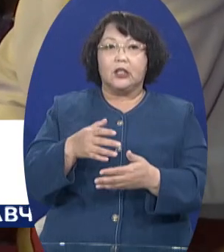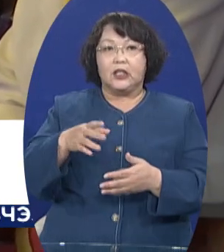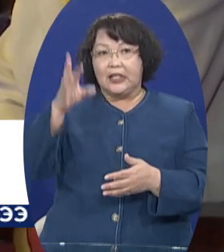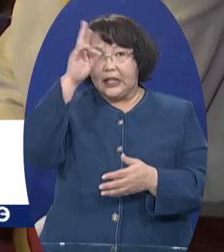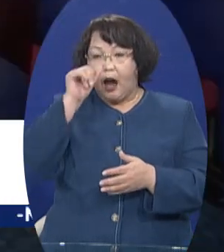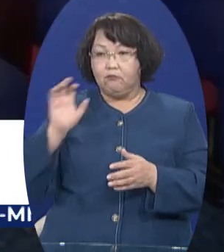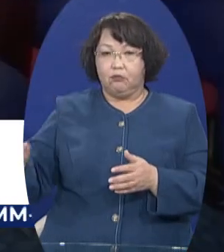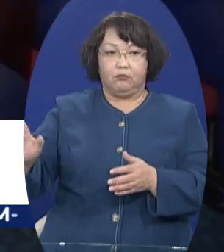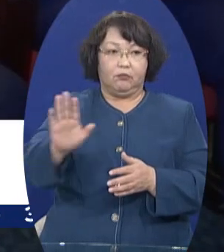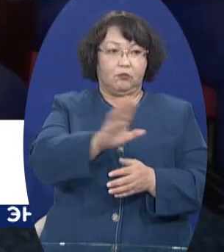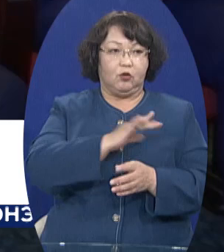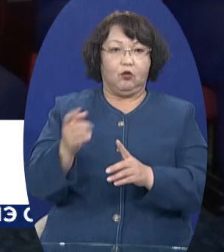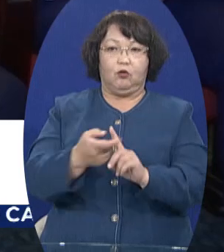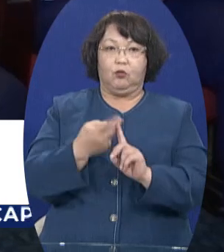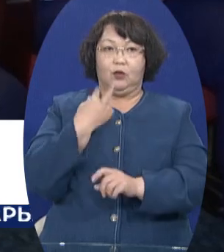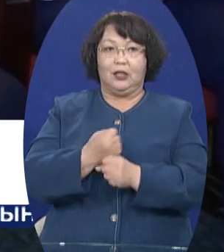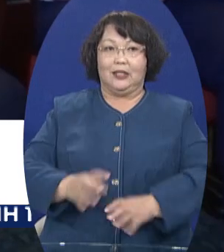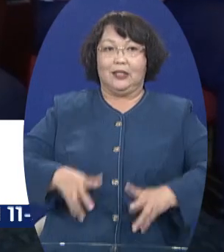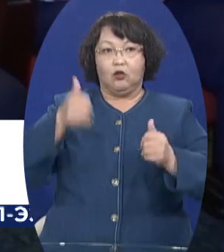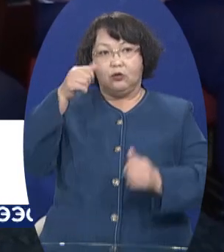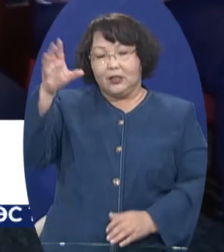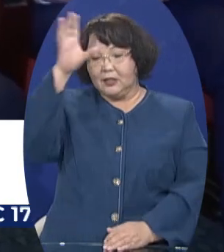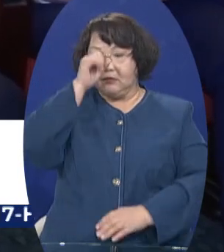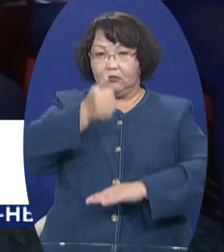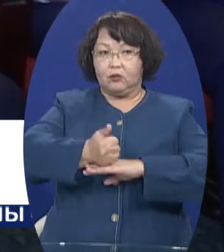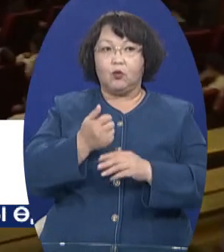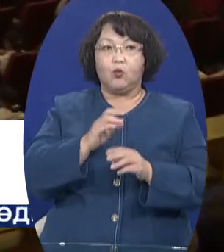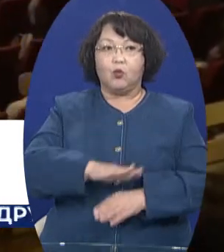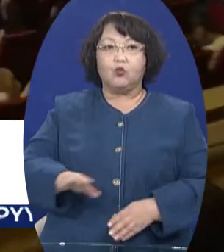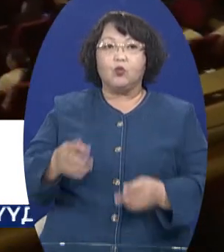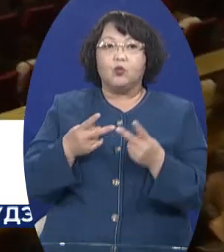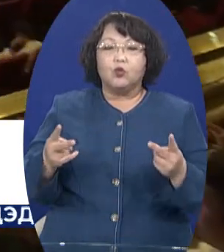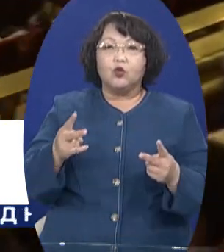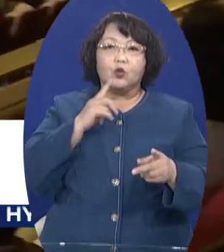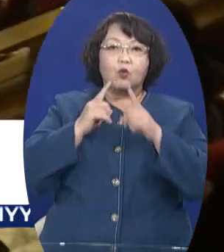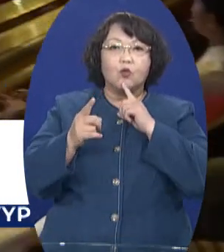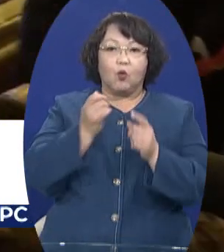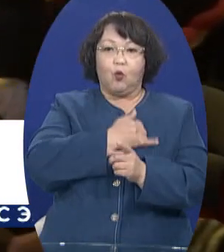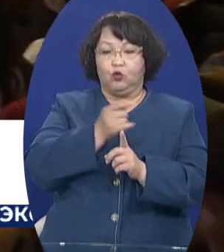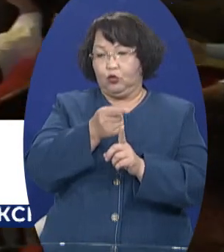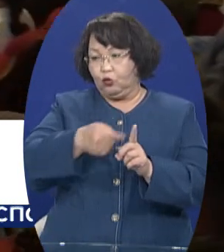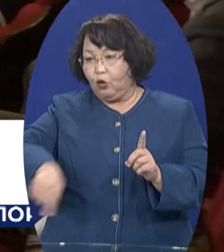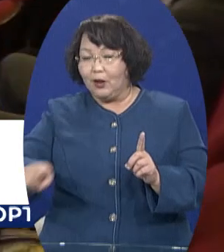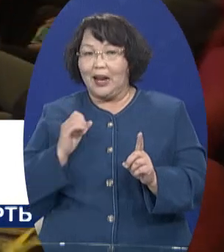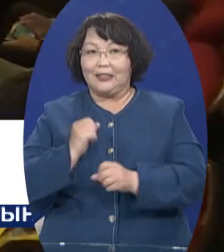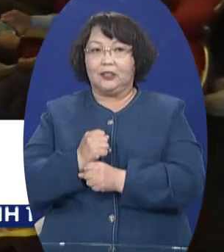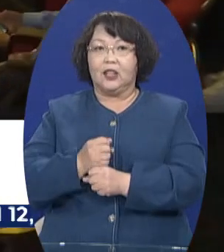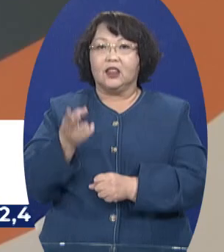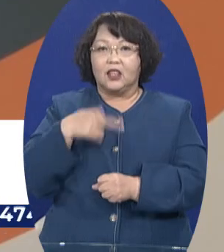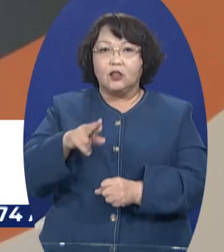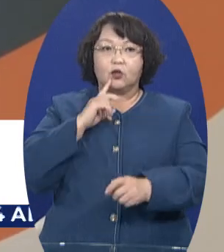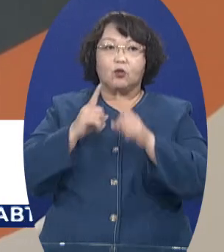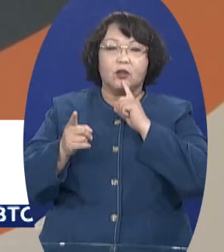ажиллагааг сайжруулах төдийгүй ерөнхий сайдын анхаалдаг хүүхдийн үндэсний зөвлөлийн удирдлага дор ажиллах дэд зөвлөлийг байгуулж